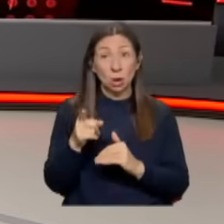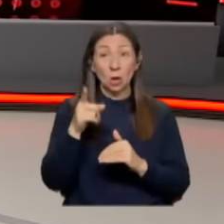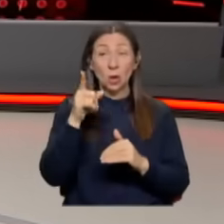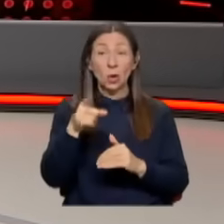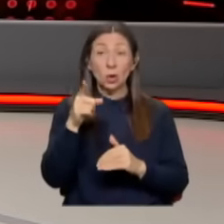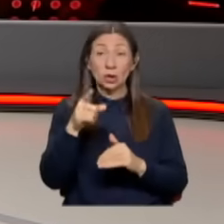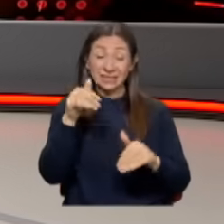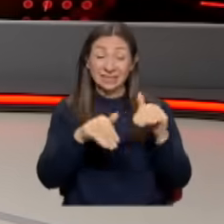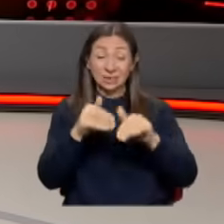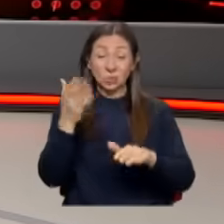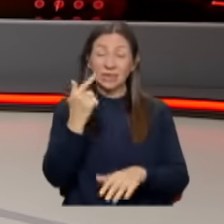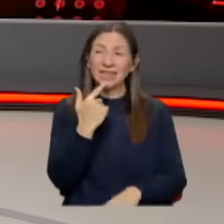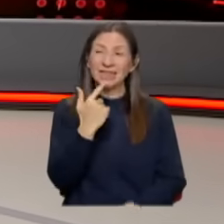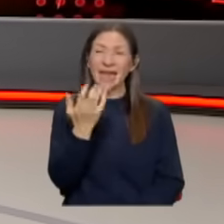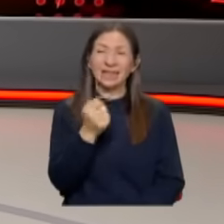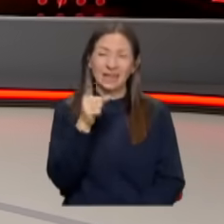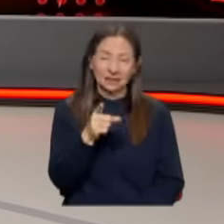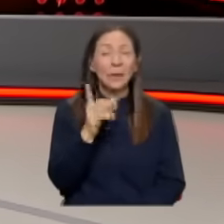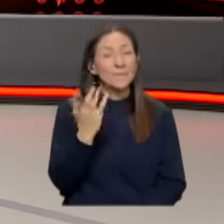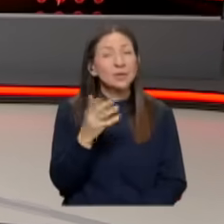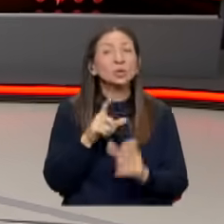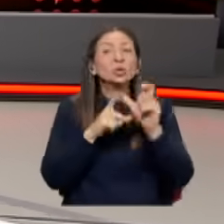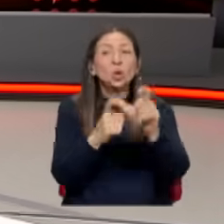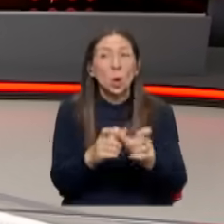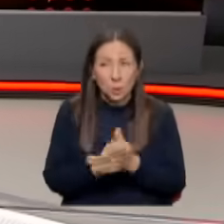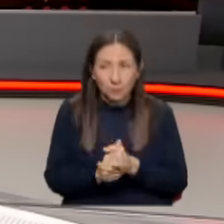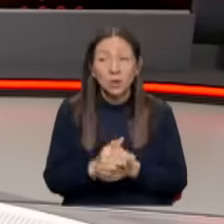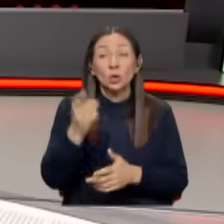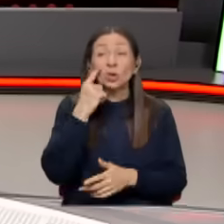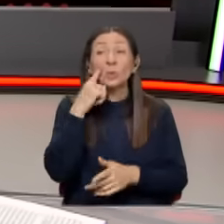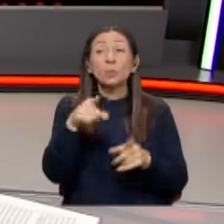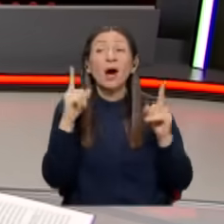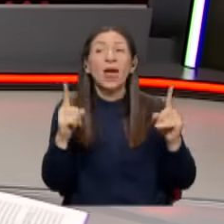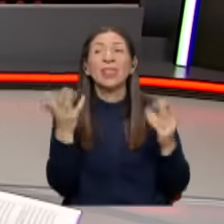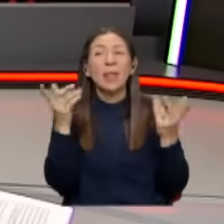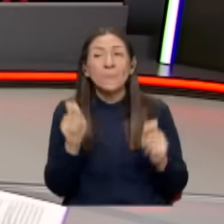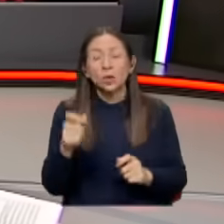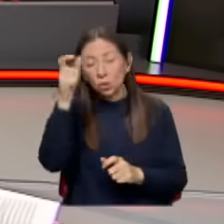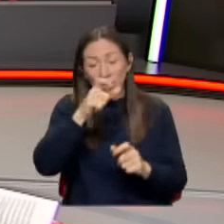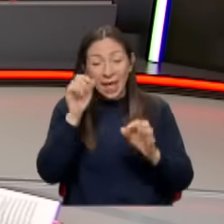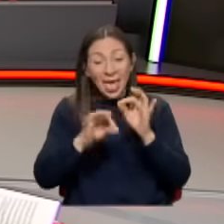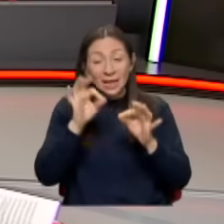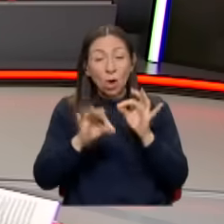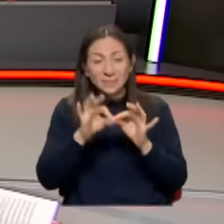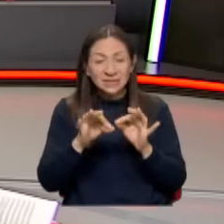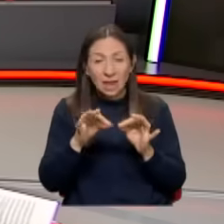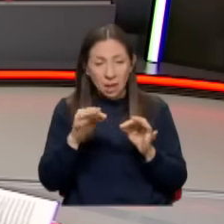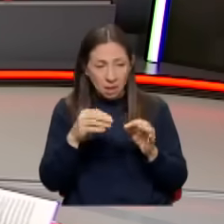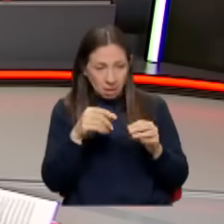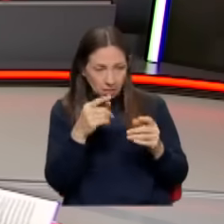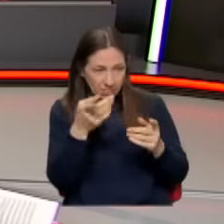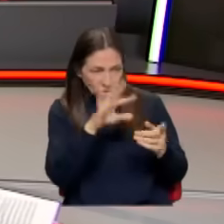Onun seçimden önce tadını çıkardılar. Peki soru şudur. Hükümet bu arada ne yapıyor? Türkiye'nin ekonomisini yer çekimi mi